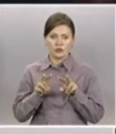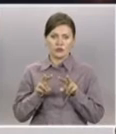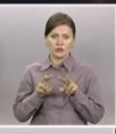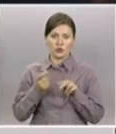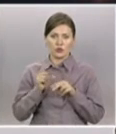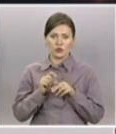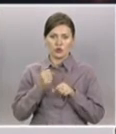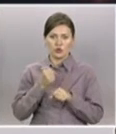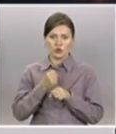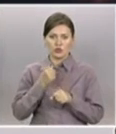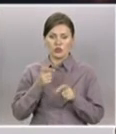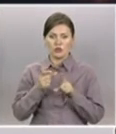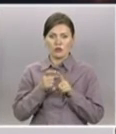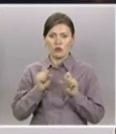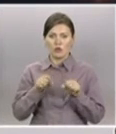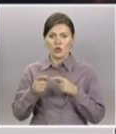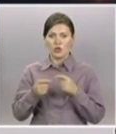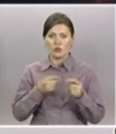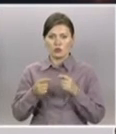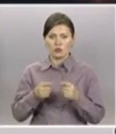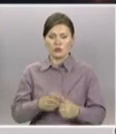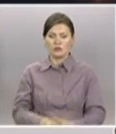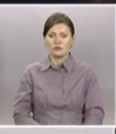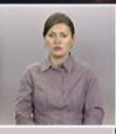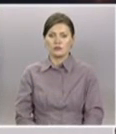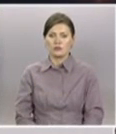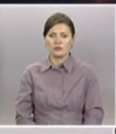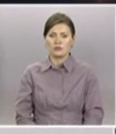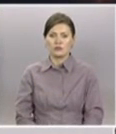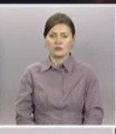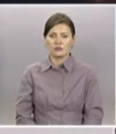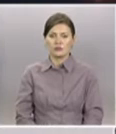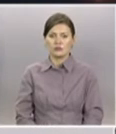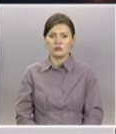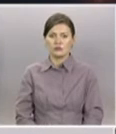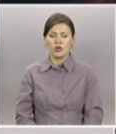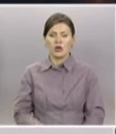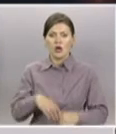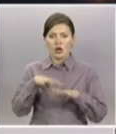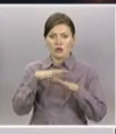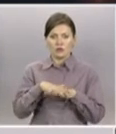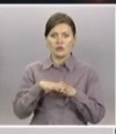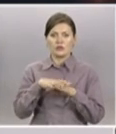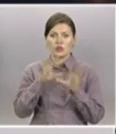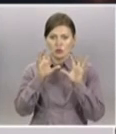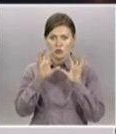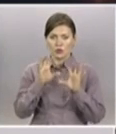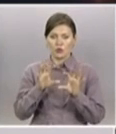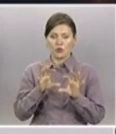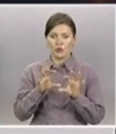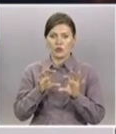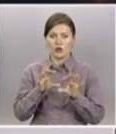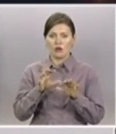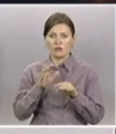это очень такое жесткое слово, скорее регулируется. Регулируется, да. Оно на основе закона, естественно, на основе